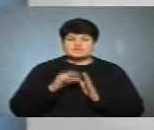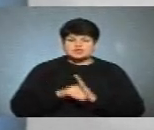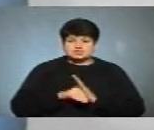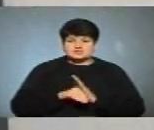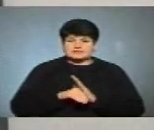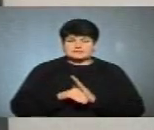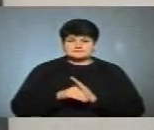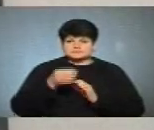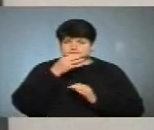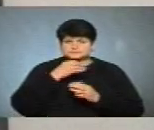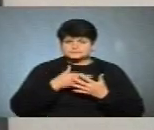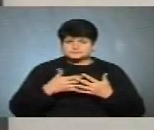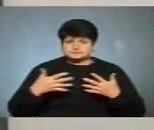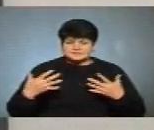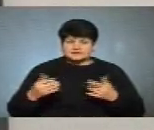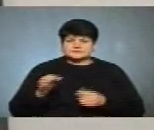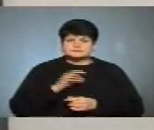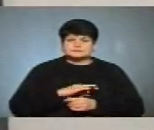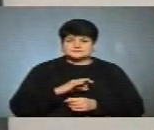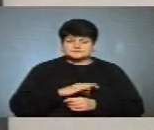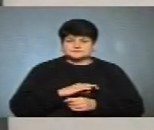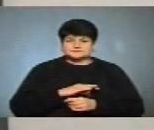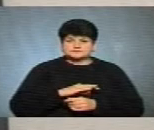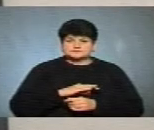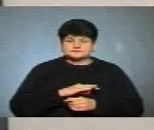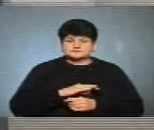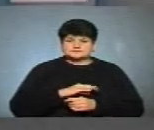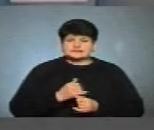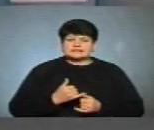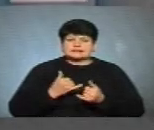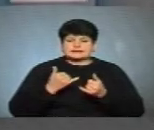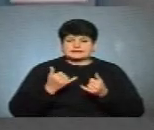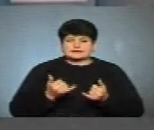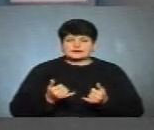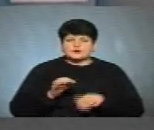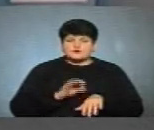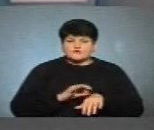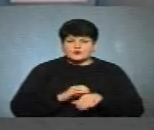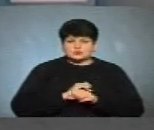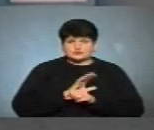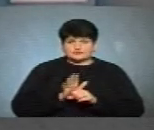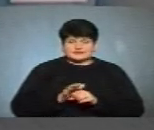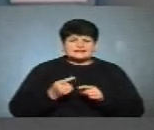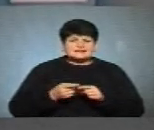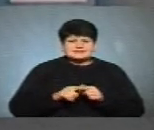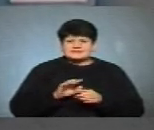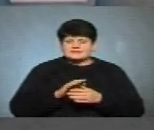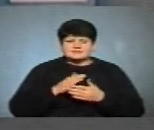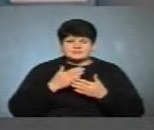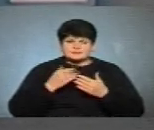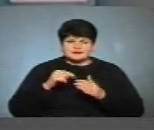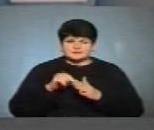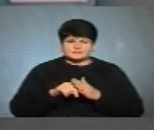певні препарати, які застосовуються для хворих з ковідом. Це не має значення, чи